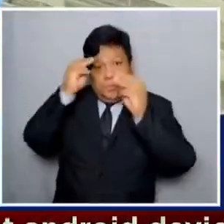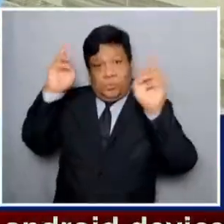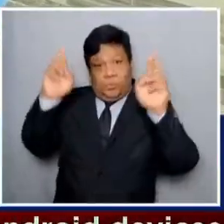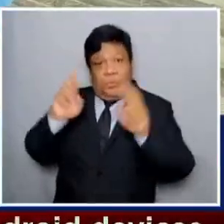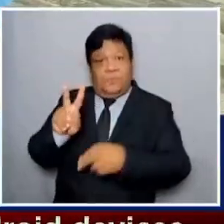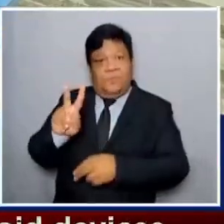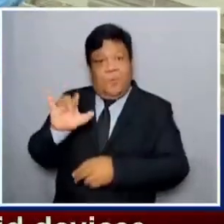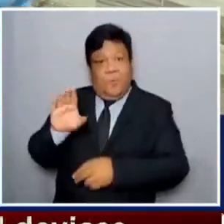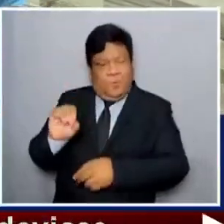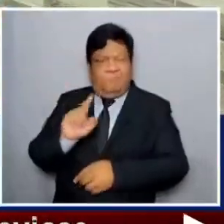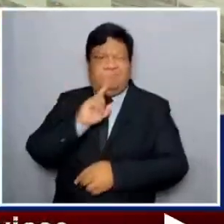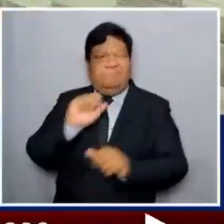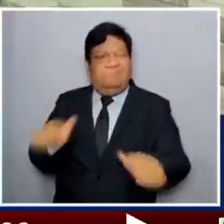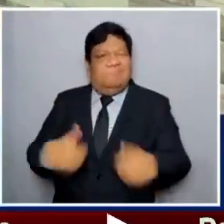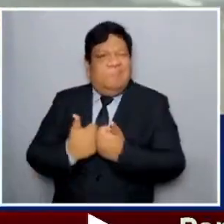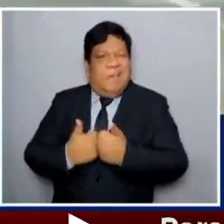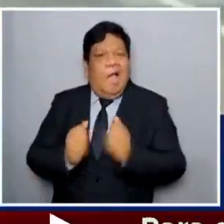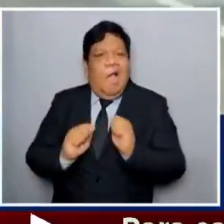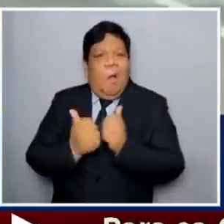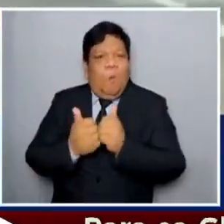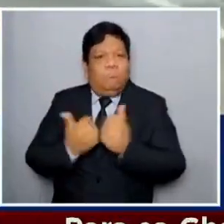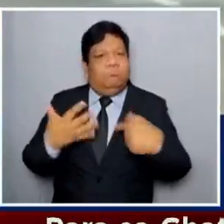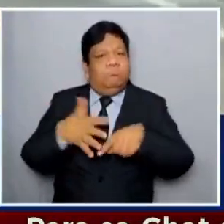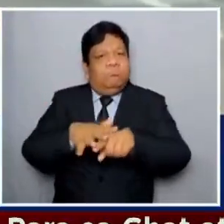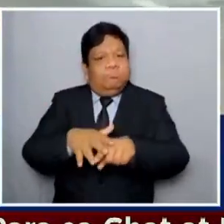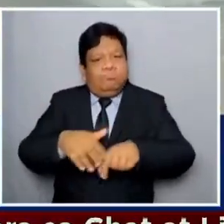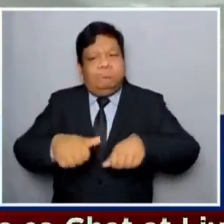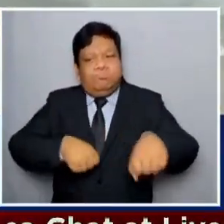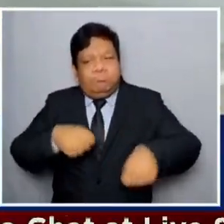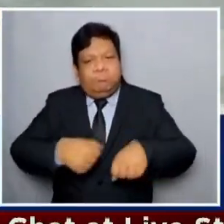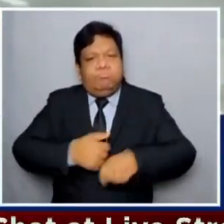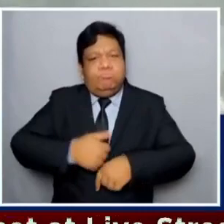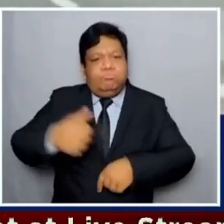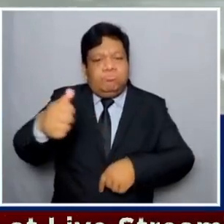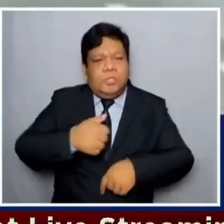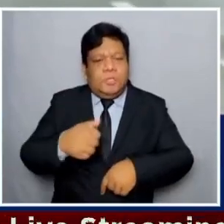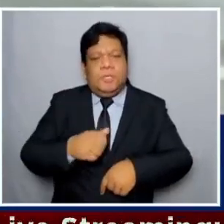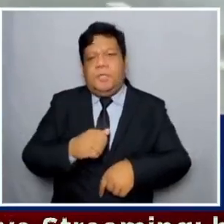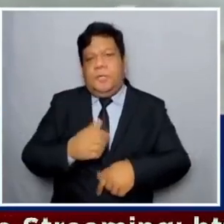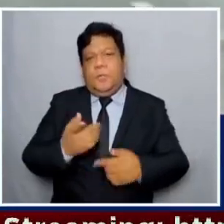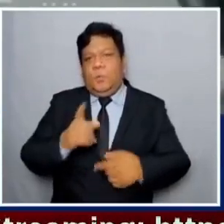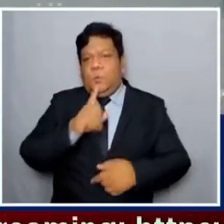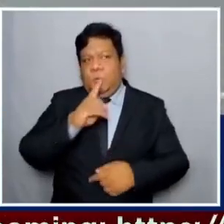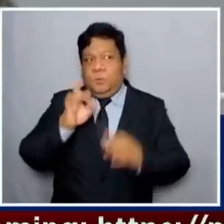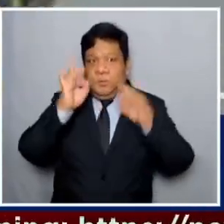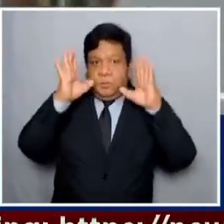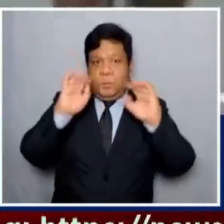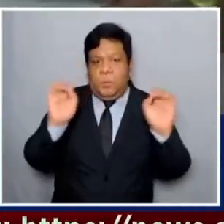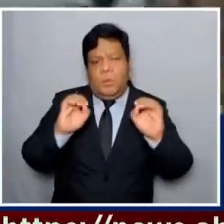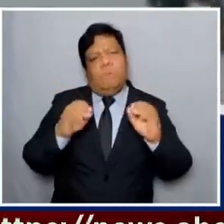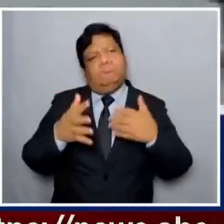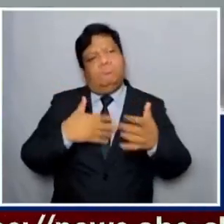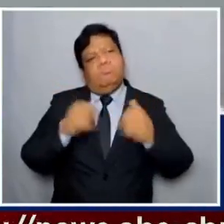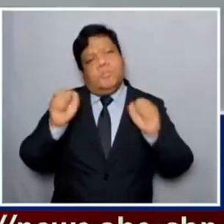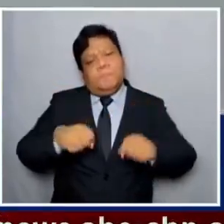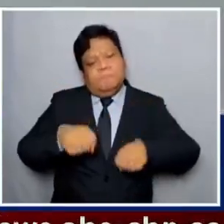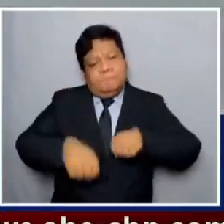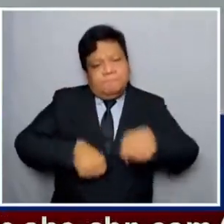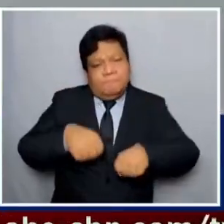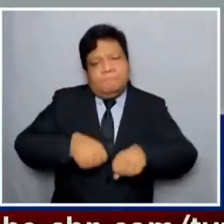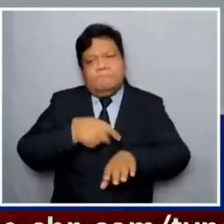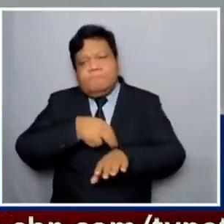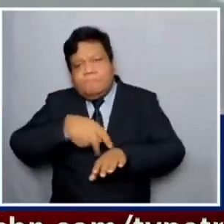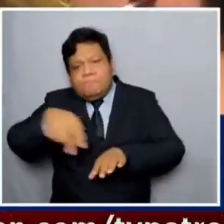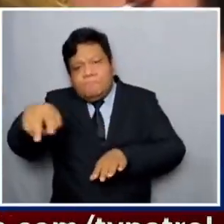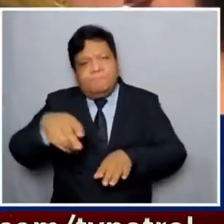ang pagkamit ng inclusive mobility kung saan maginhawa ang pagbibisikleta, paglalakad at paggalaw sa mga